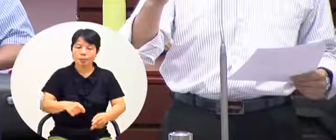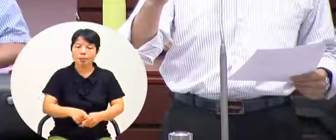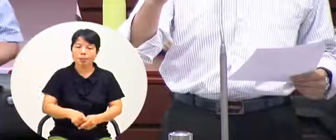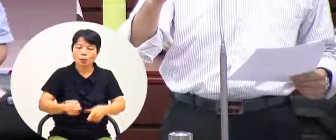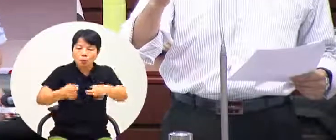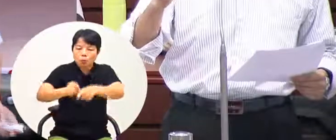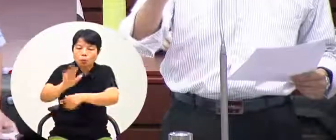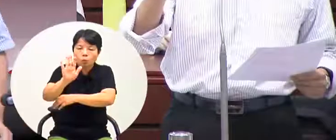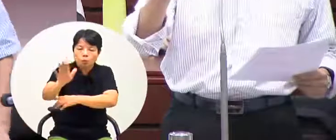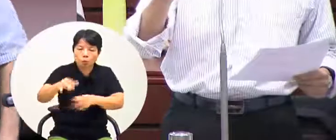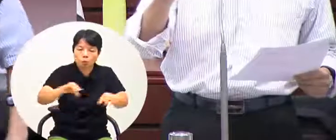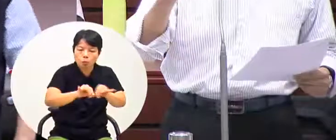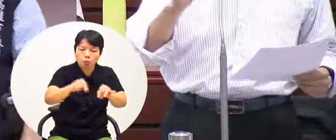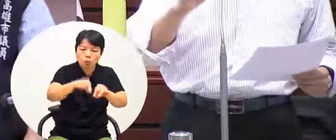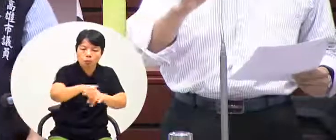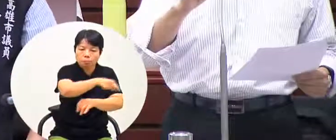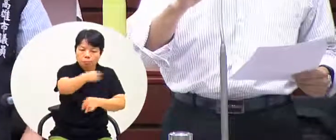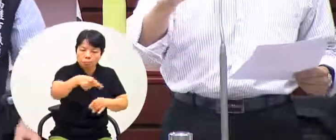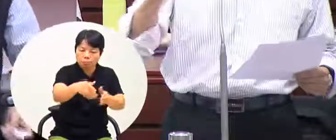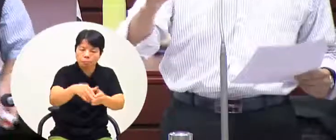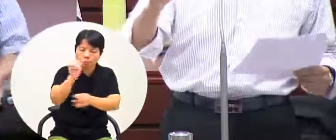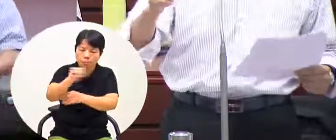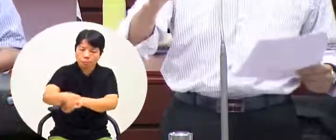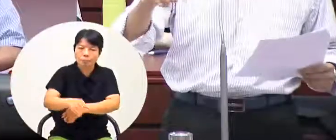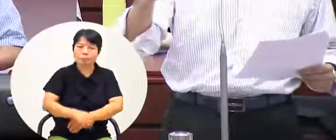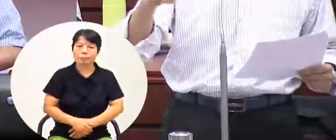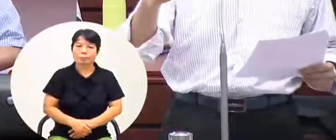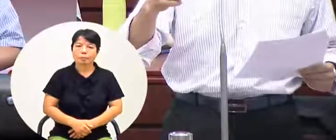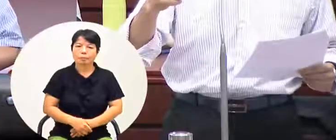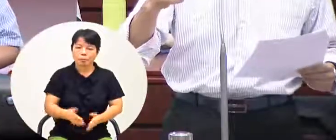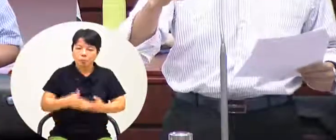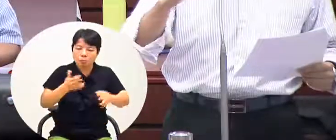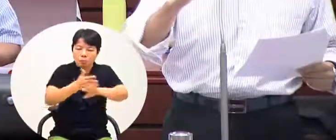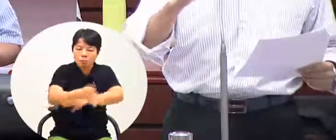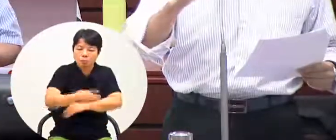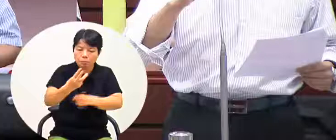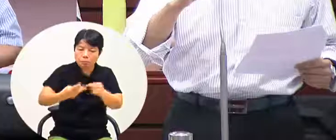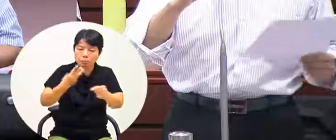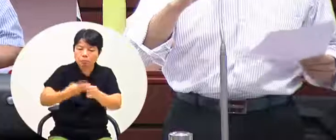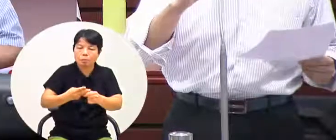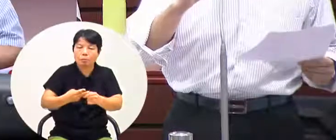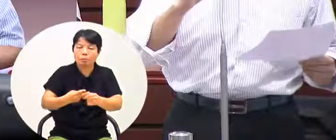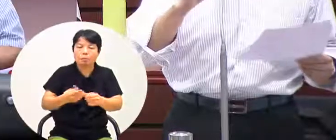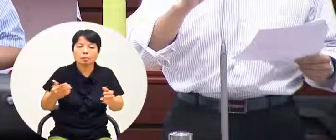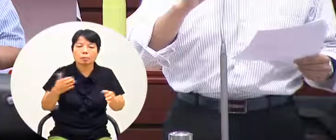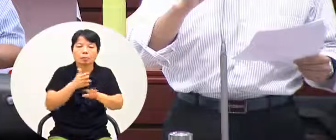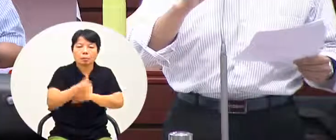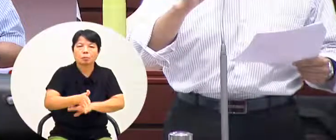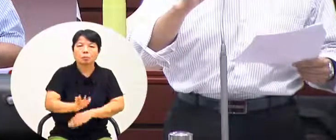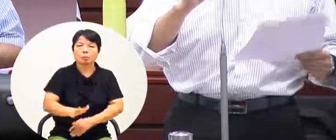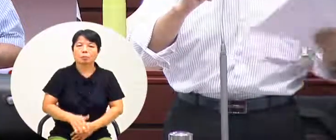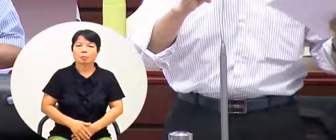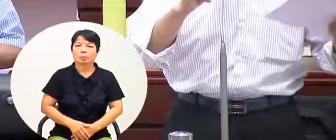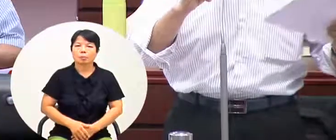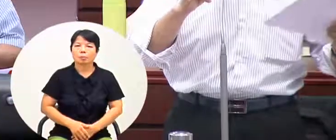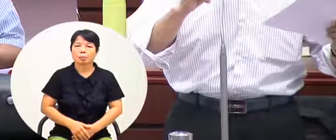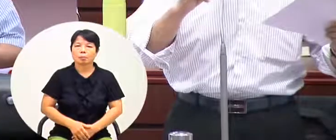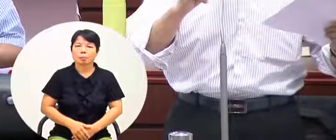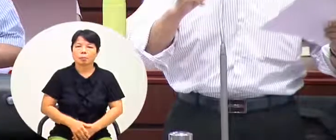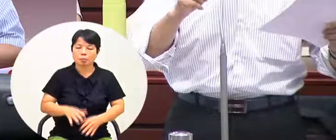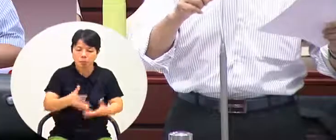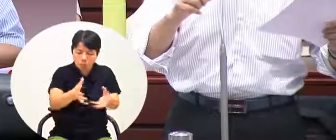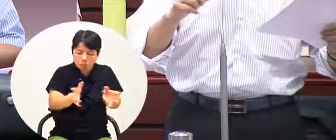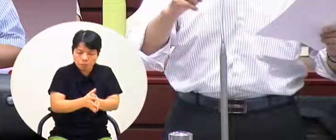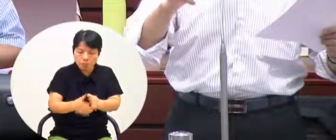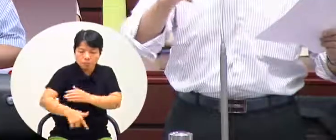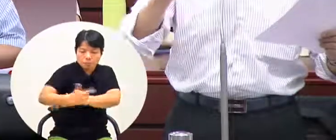意一下哈，这个部分因为超过3年啊，所以这部分阮一方面马上在挂这个手续在报来进步